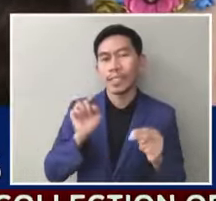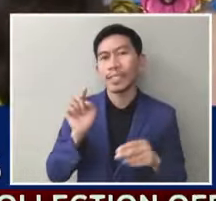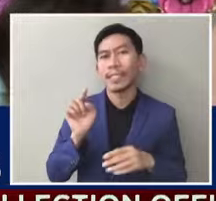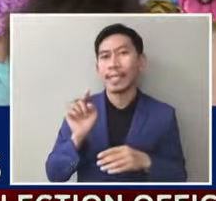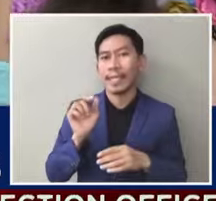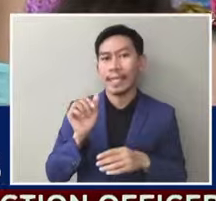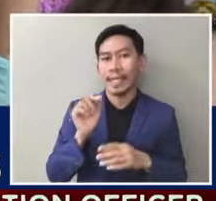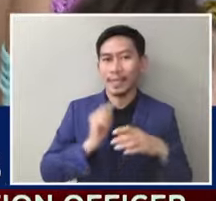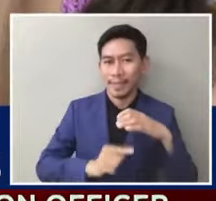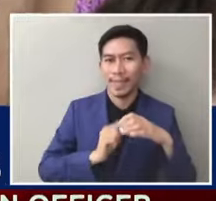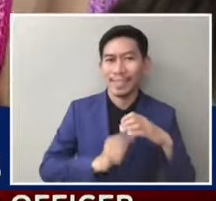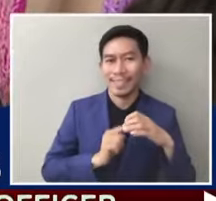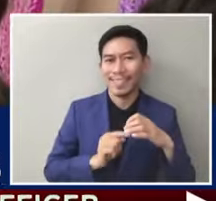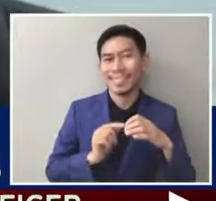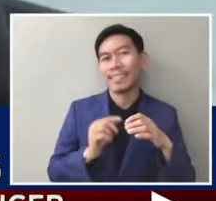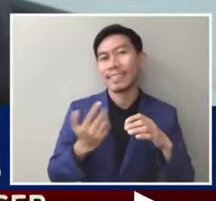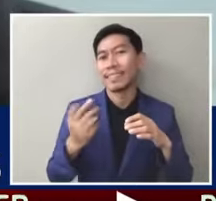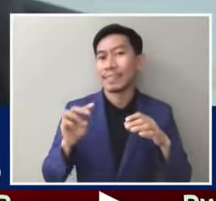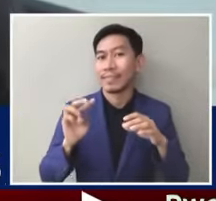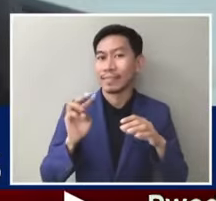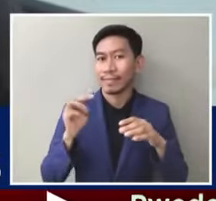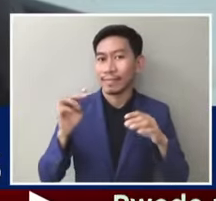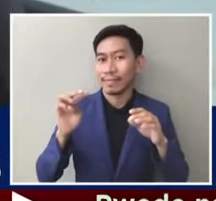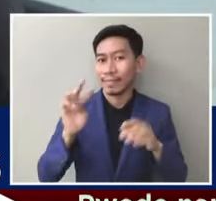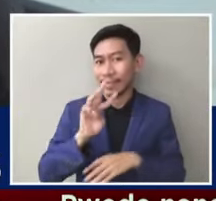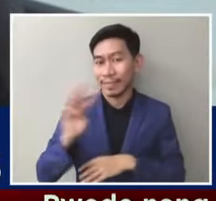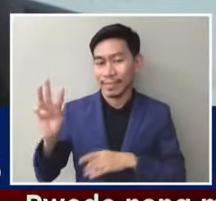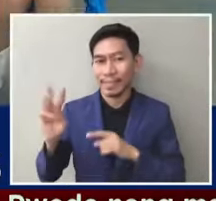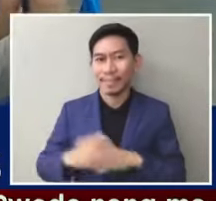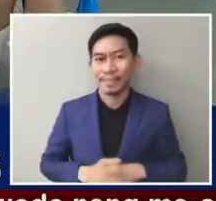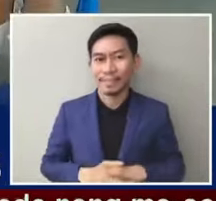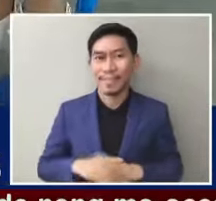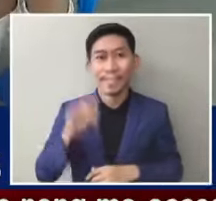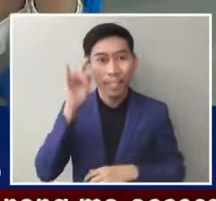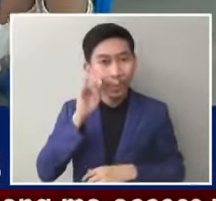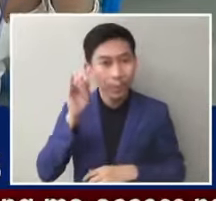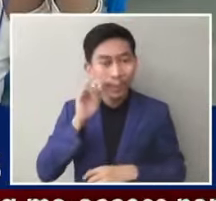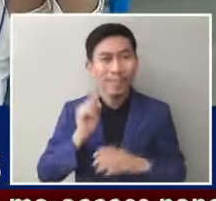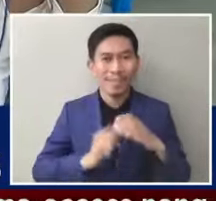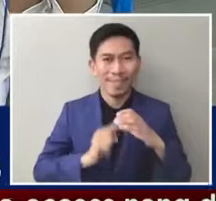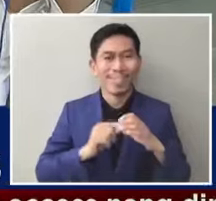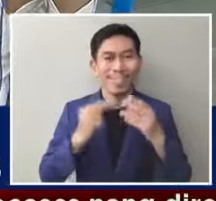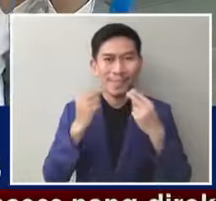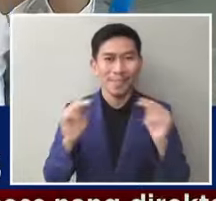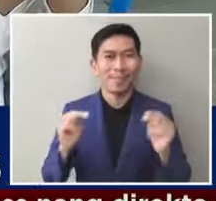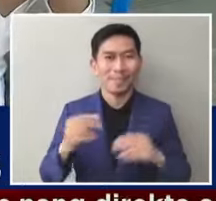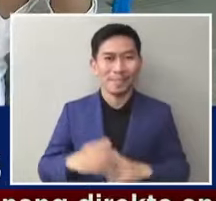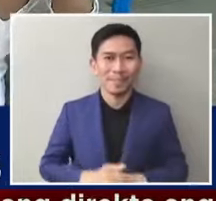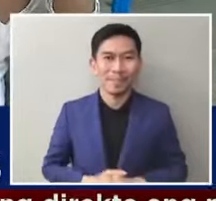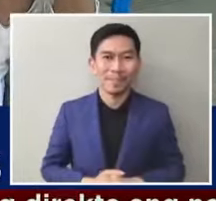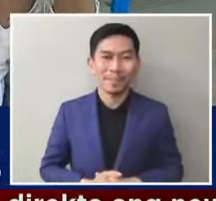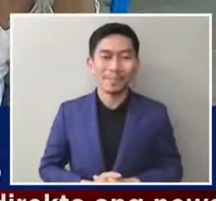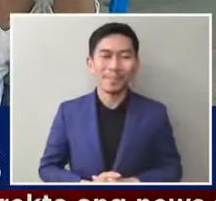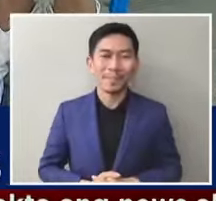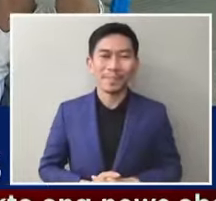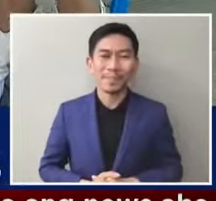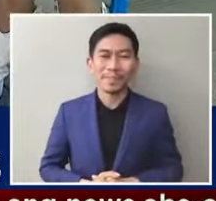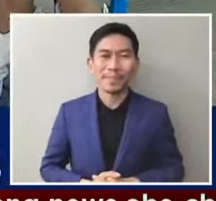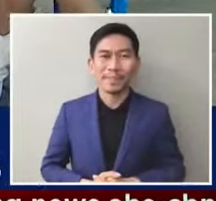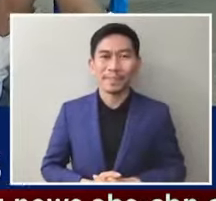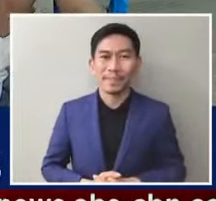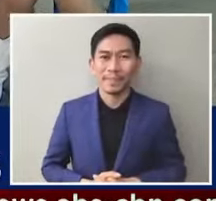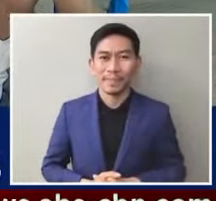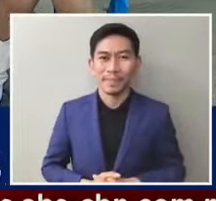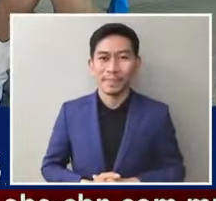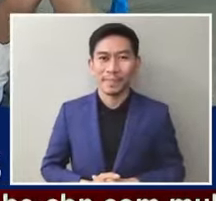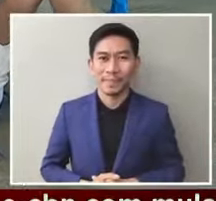news.abs-cbn.com at sa official YouTube channel ng ABS-CBN News. Thank you po! MJ Felipe,